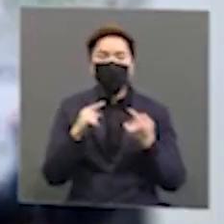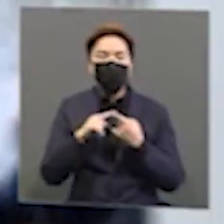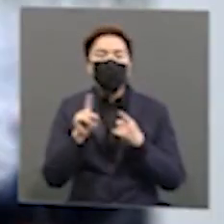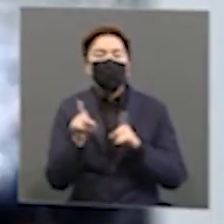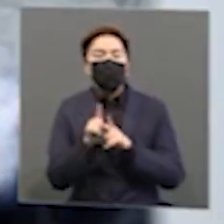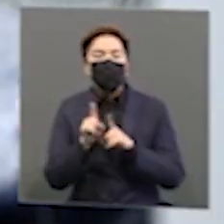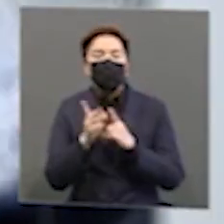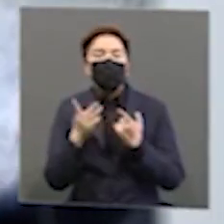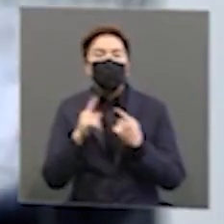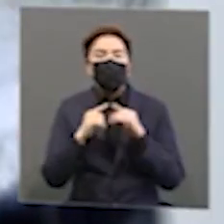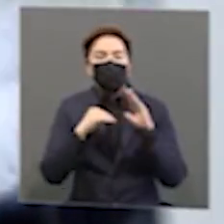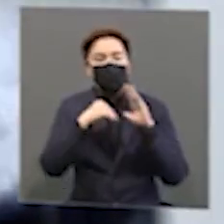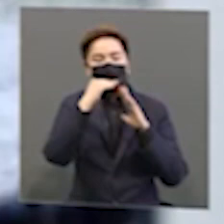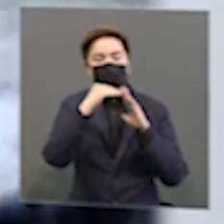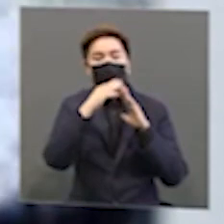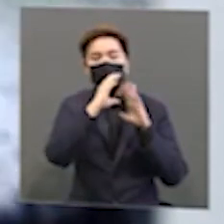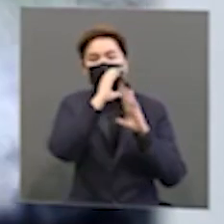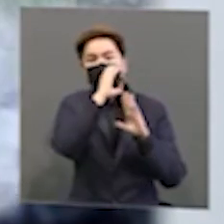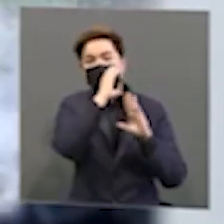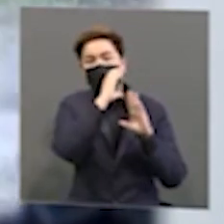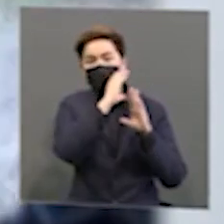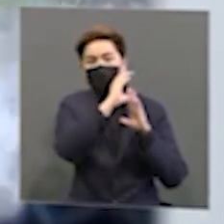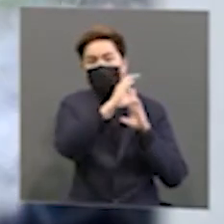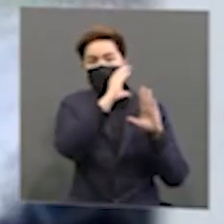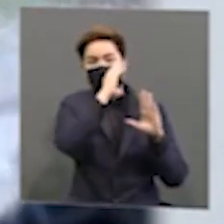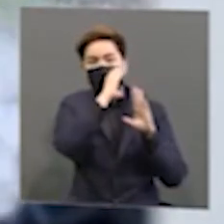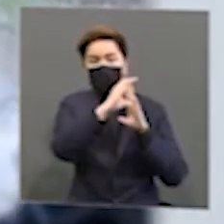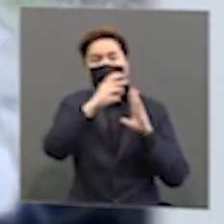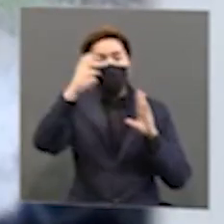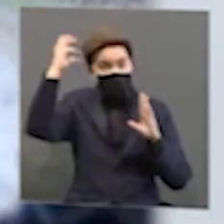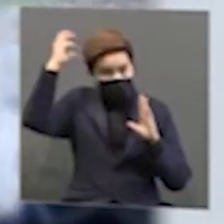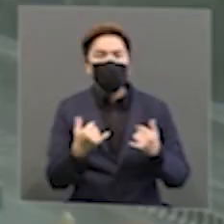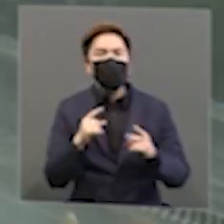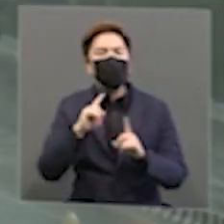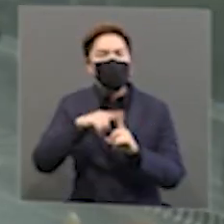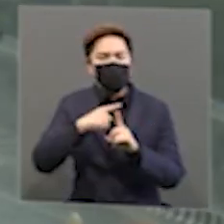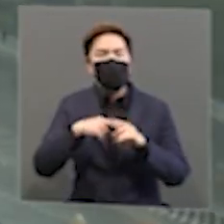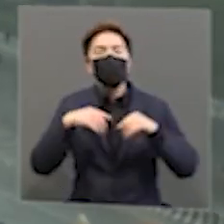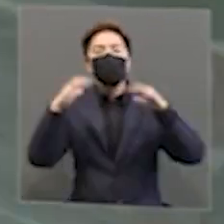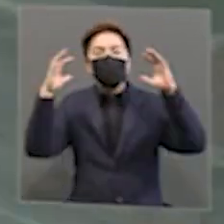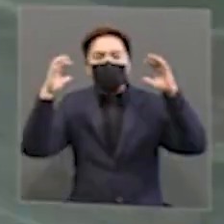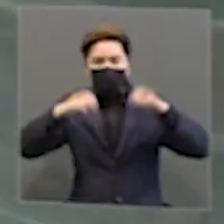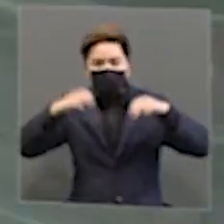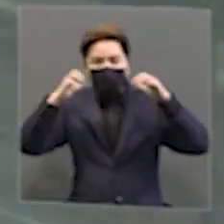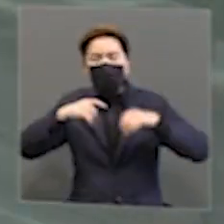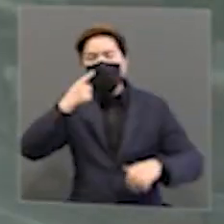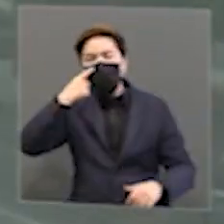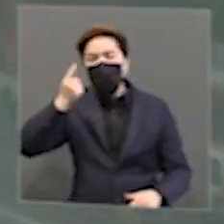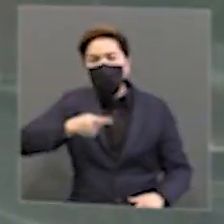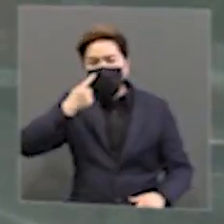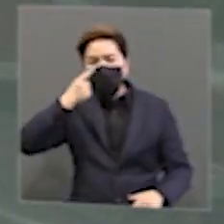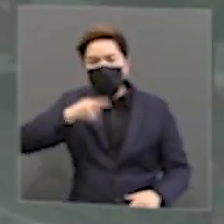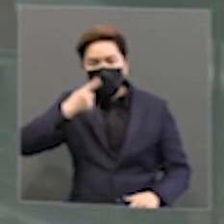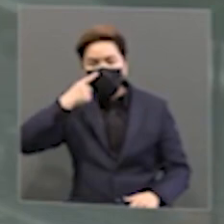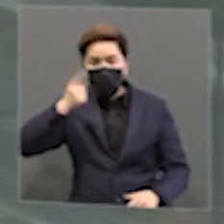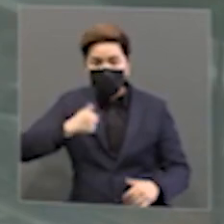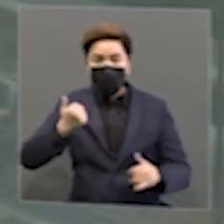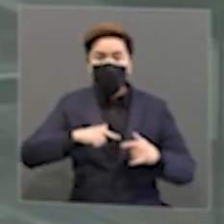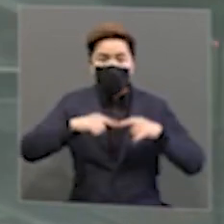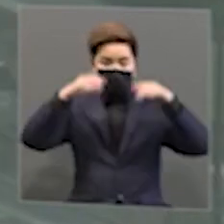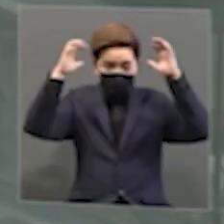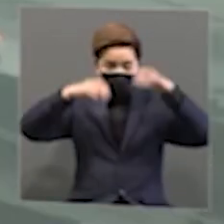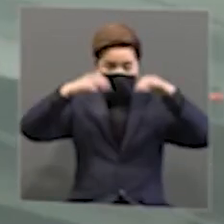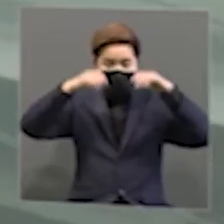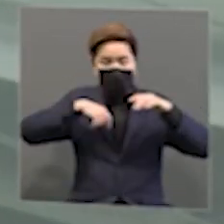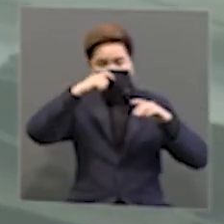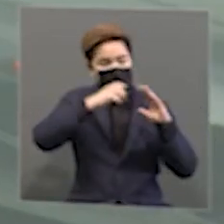สูงข้างล่างก็เจอน้ำทะเลหนุนขึ้นมาแค่นั้น 3จังหวัดเนี่ยจะต้องเตรียมพร้อม